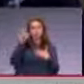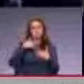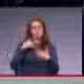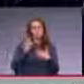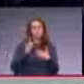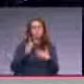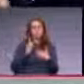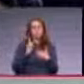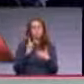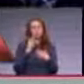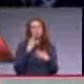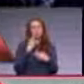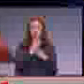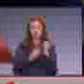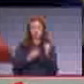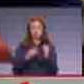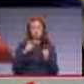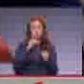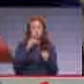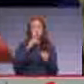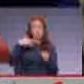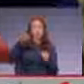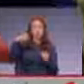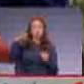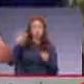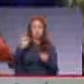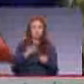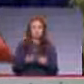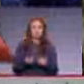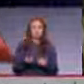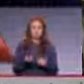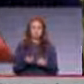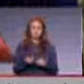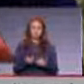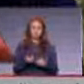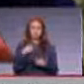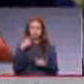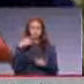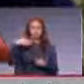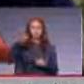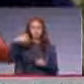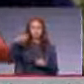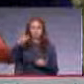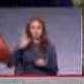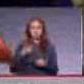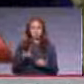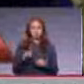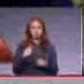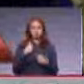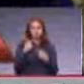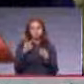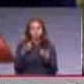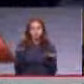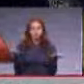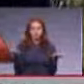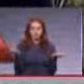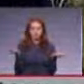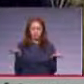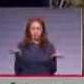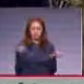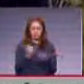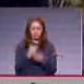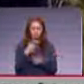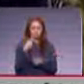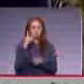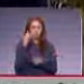وامشي في التليفون؟ معلش وحياه ربنا بيقول لي كده. انا مش عارفه اقول ايه. وحياه ربنا وصالي